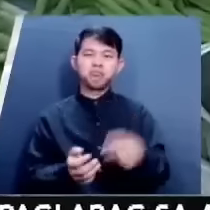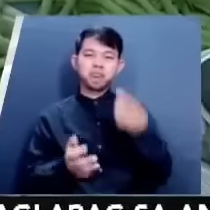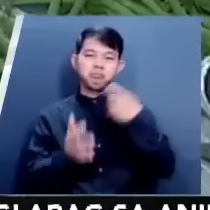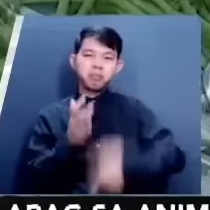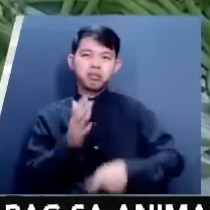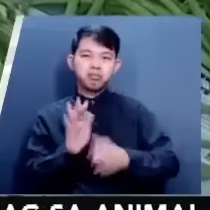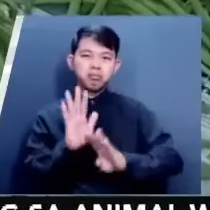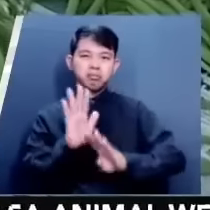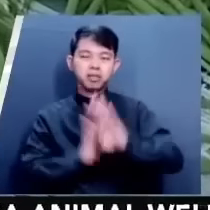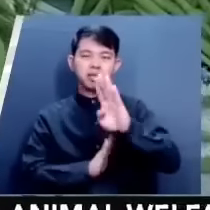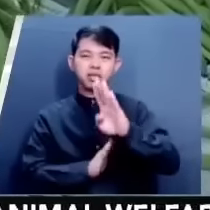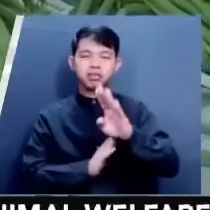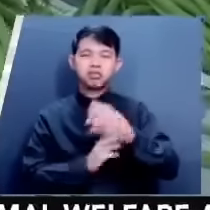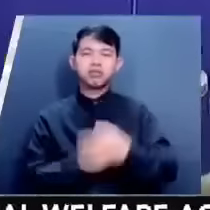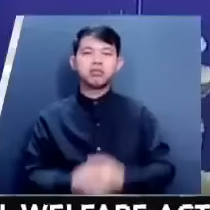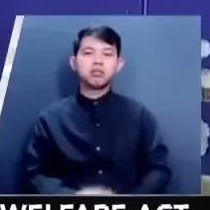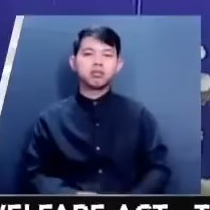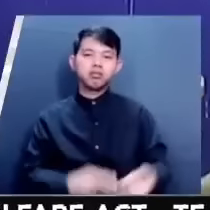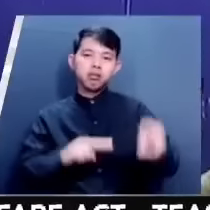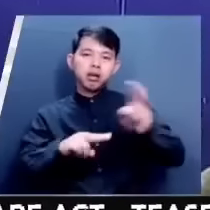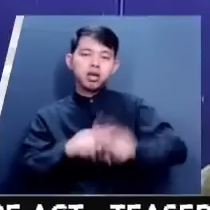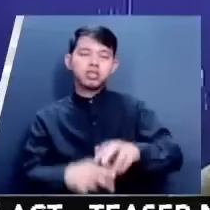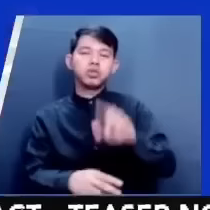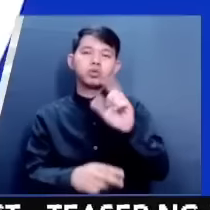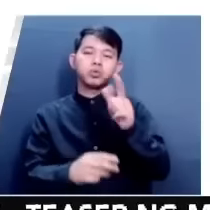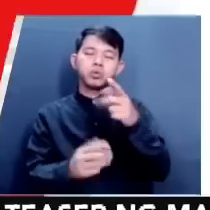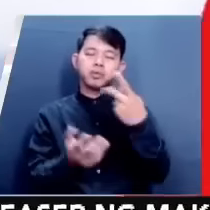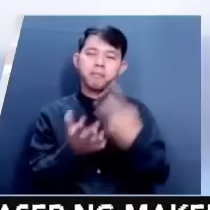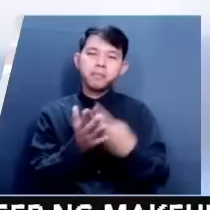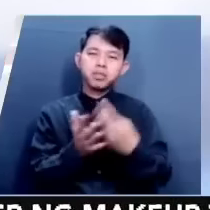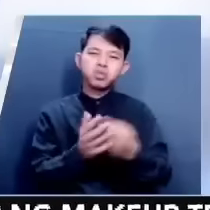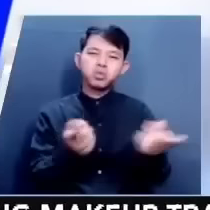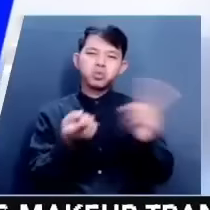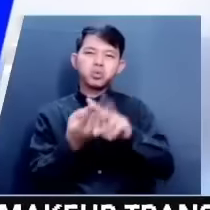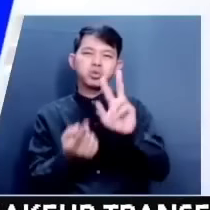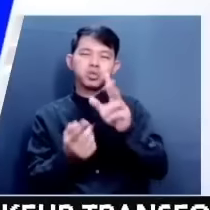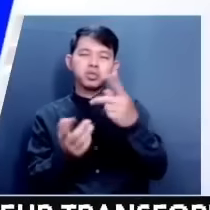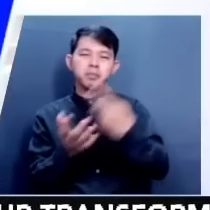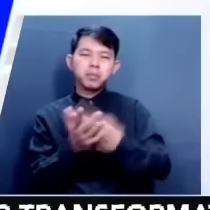ng 20 hanggang 30 pesos ang maraming gulay.